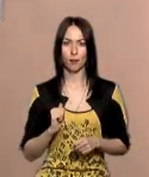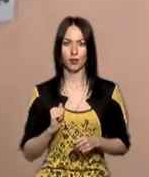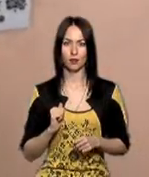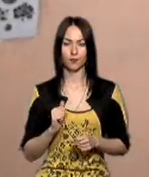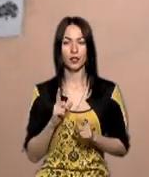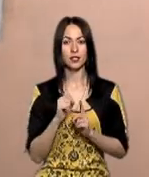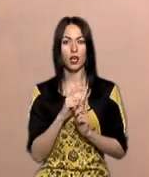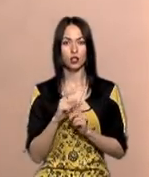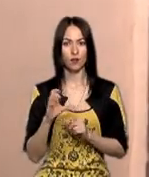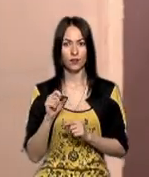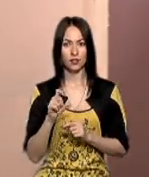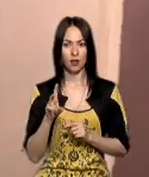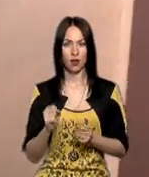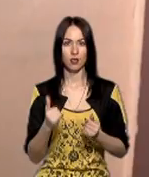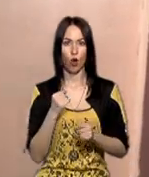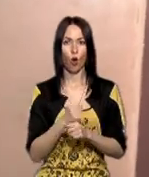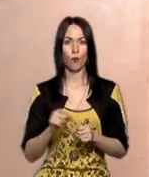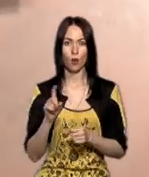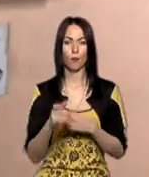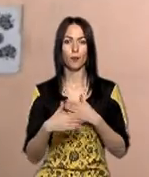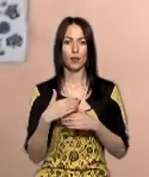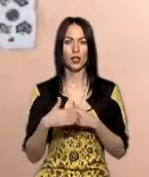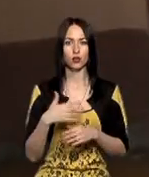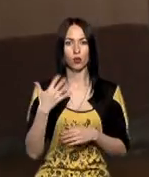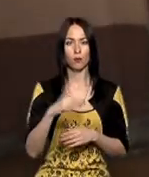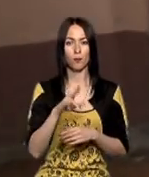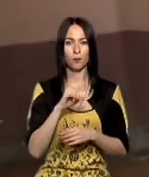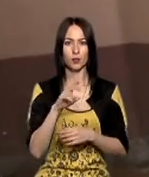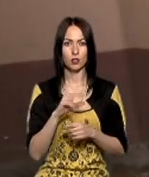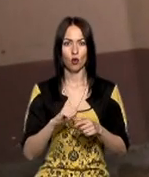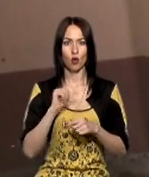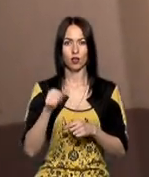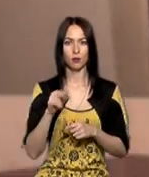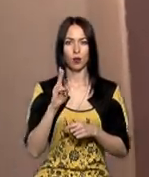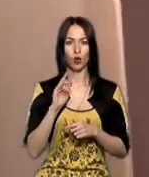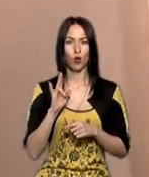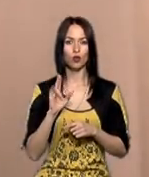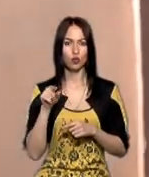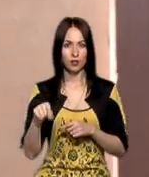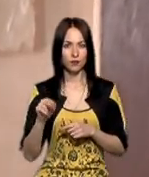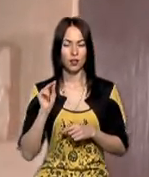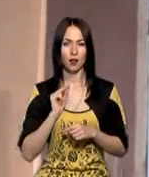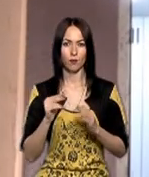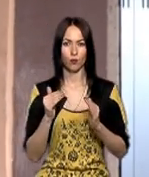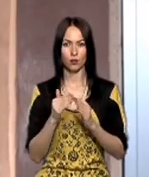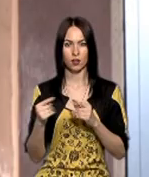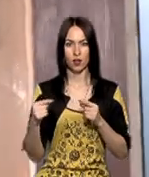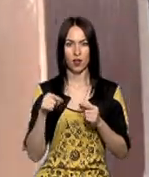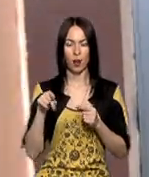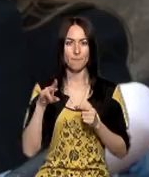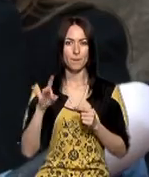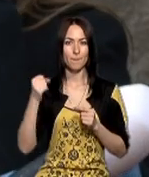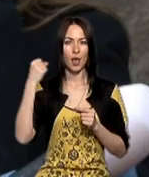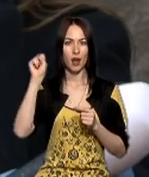За словами Сагана, сьогодні обробили близько півсотні під'їздів. Окрім Клочківської, працювали в будинках парної сторони на проспекті